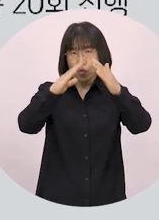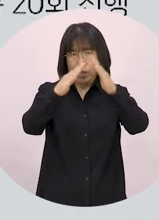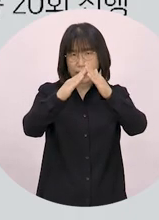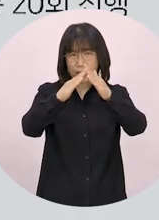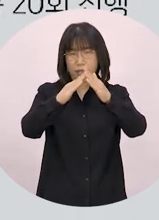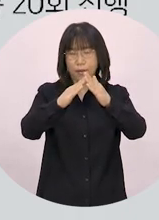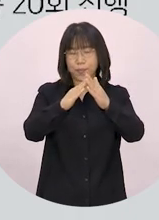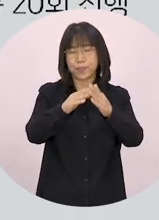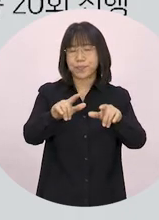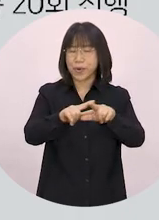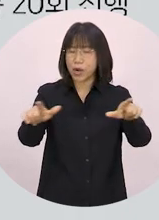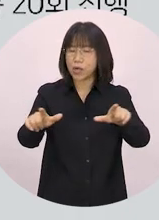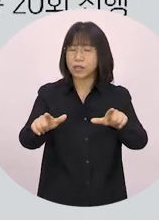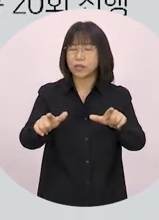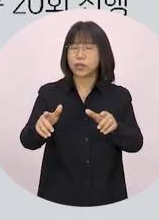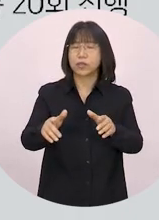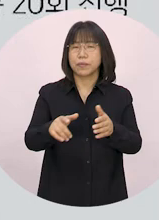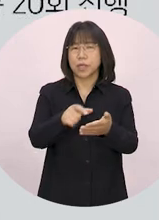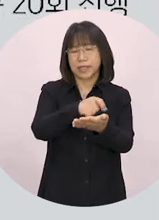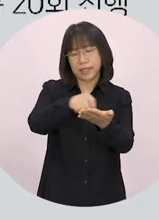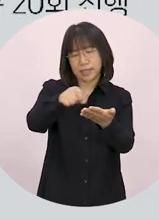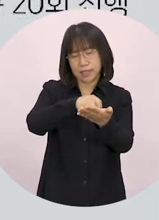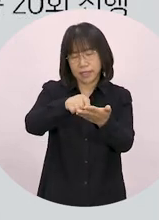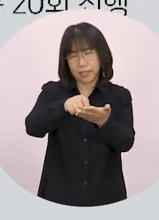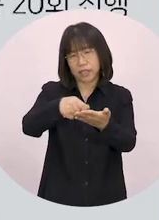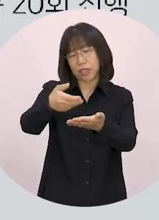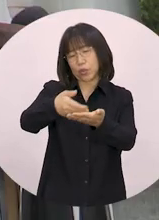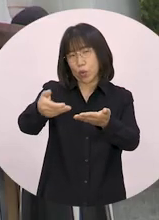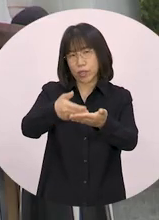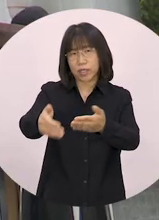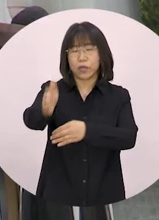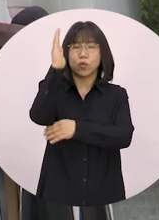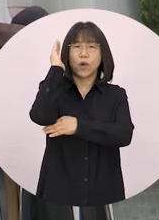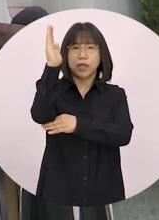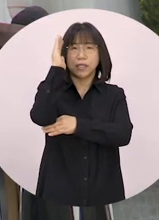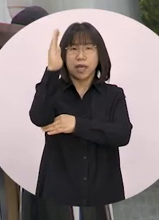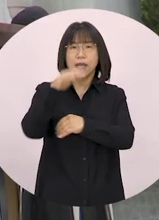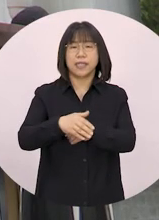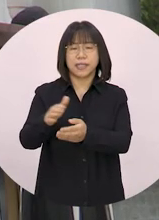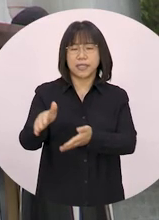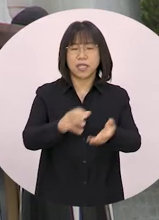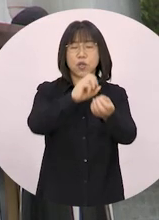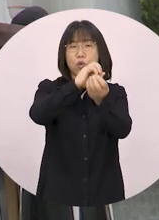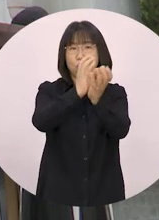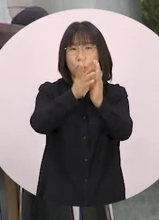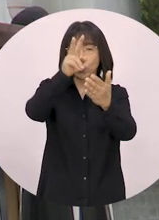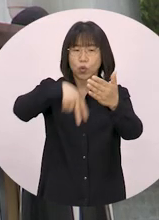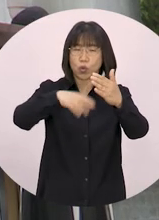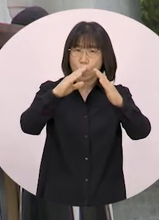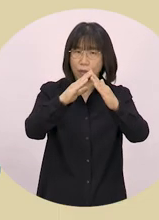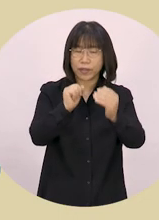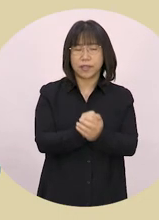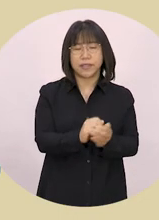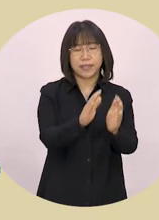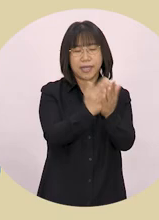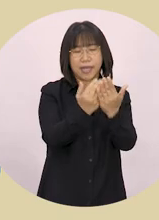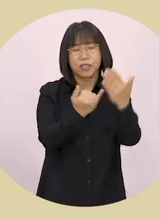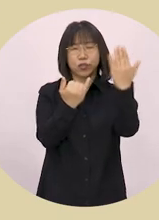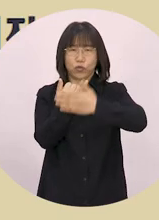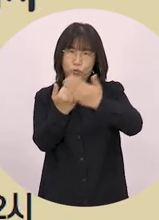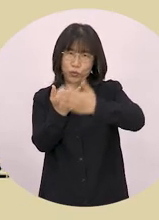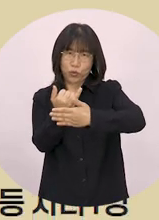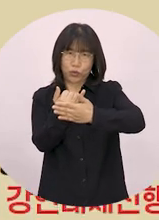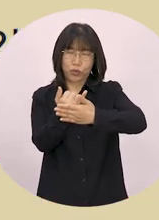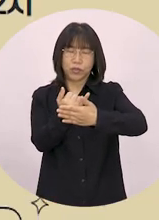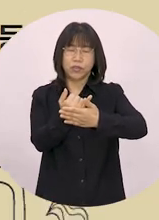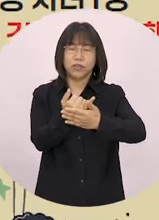도서관에서는 일상의 기록을 위한 글쓰기와 드로잉 강의를 위한 함께 쓰기 강좌가, 길꽃 어린이 도서관에서는